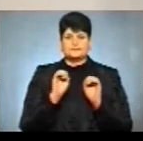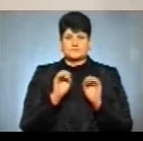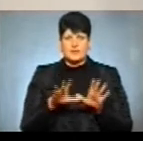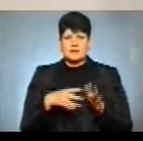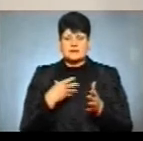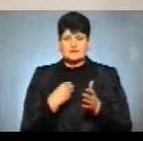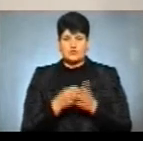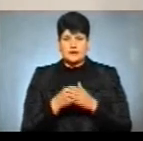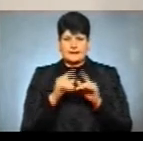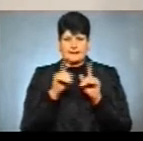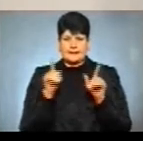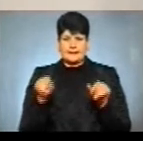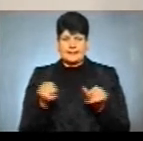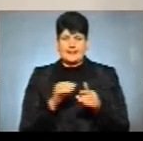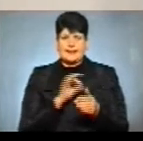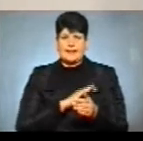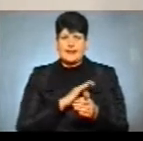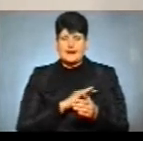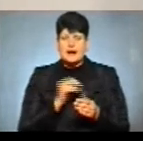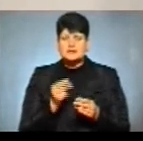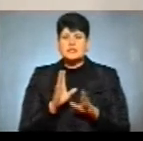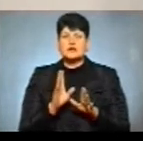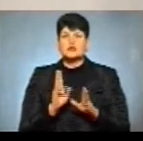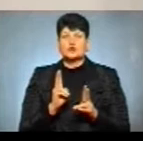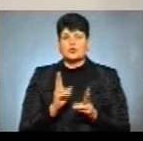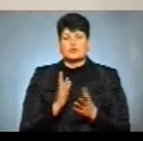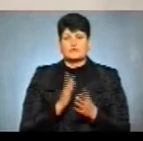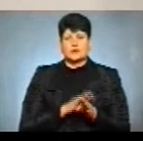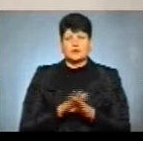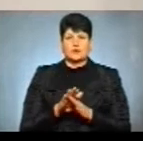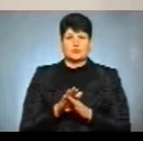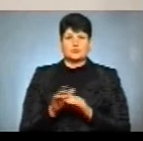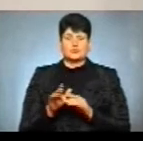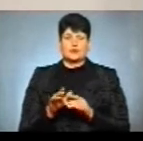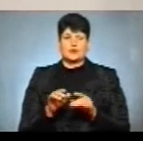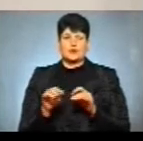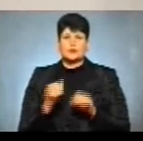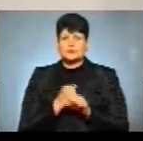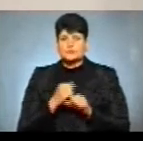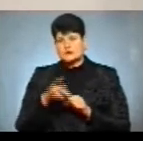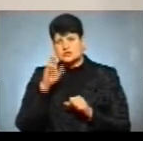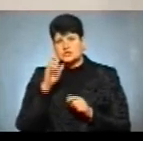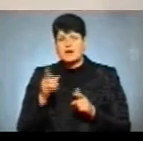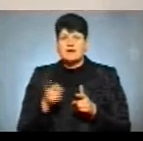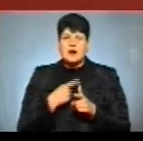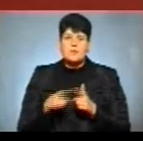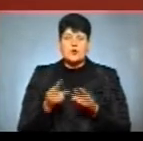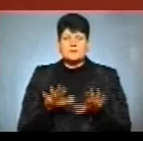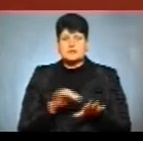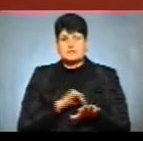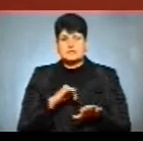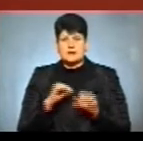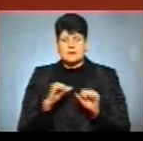декларації. Подають ці особи, хто уповноважений на виконання функцій держави або місцевого самоврядування. Передбачено